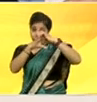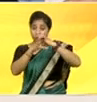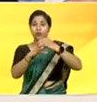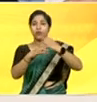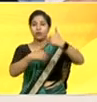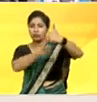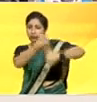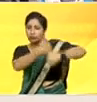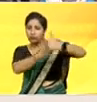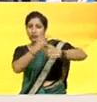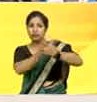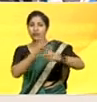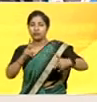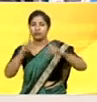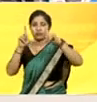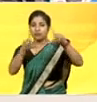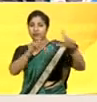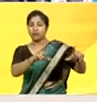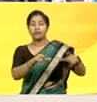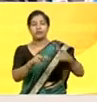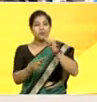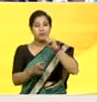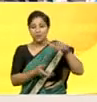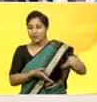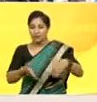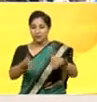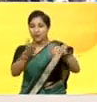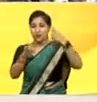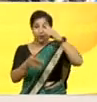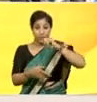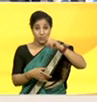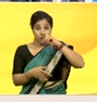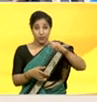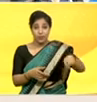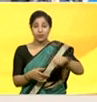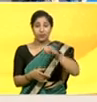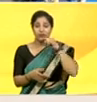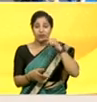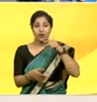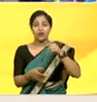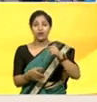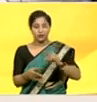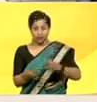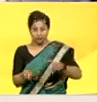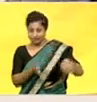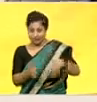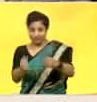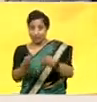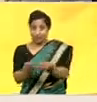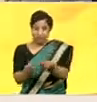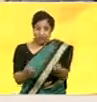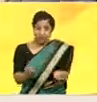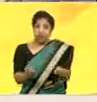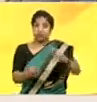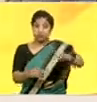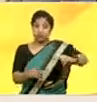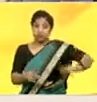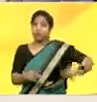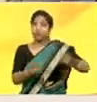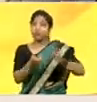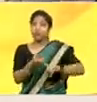गया। नील नदी के किनारे, रेड सी के बीचेज पर और पिरामिडों